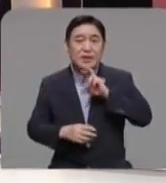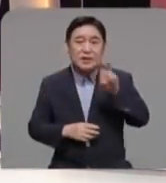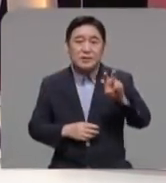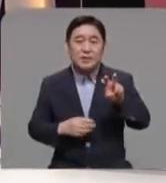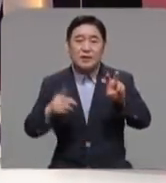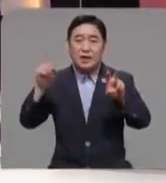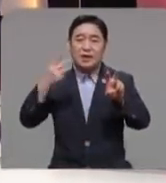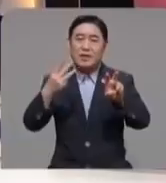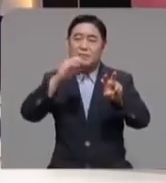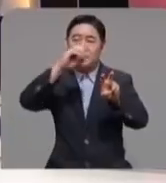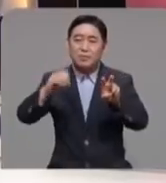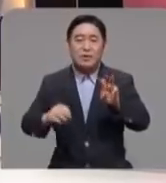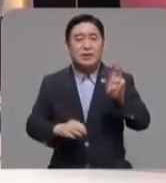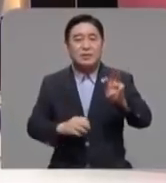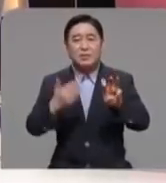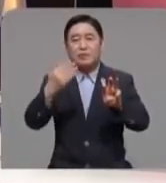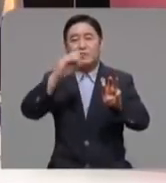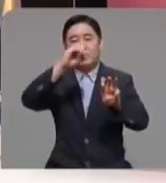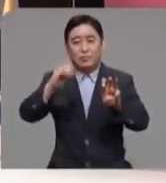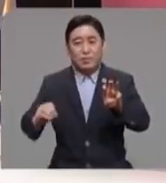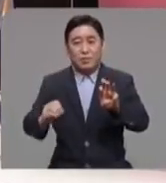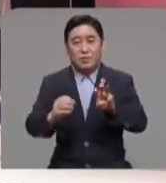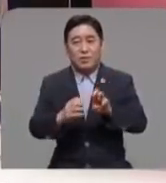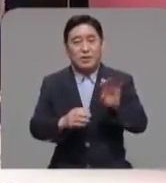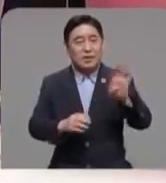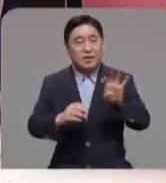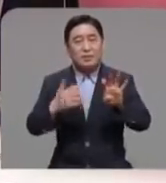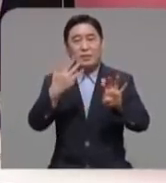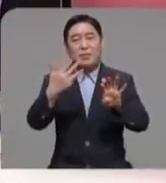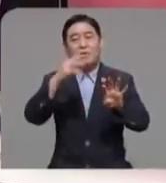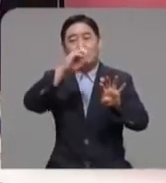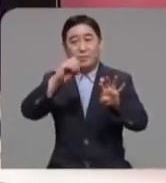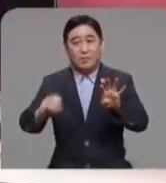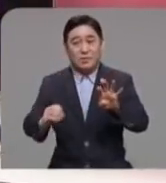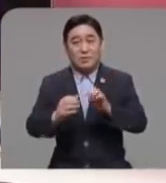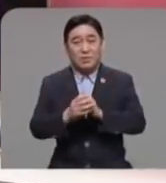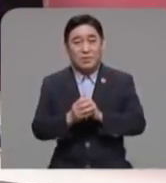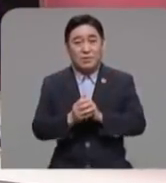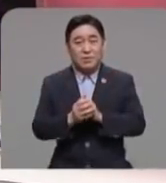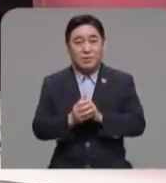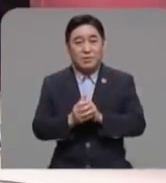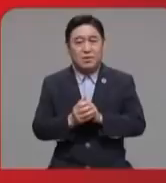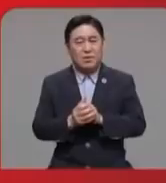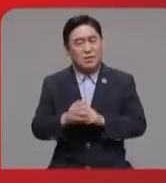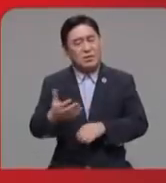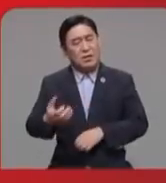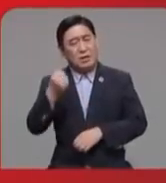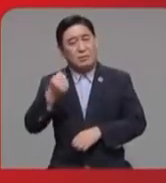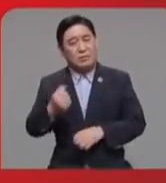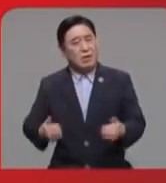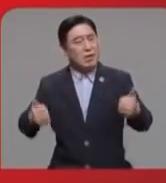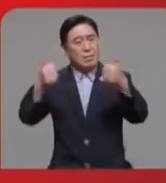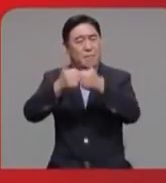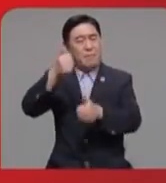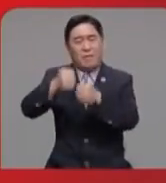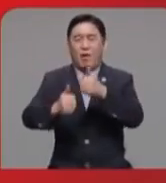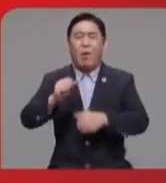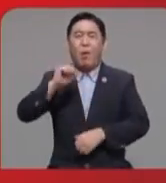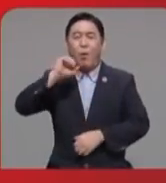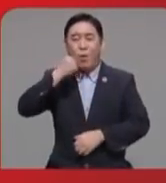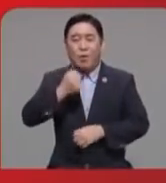20대에는 3%, 30대에는 9%, 40대에는 8%. 그거 가지고 본선 치르기